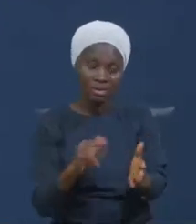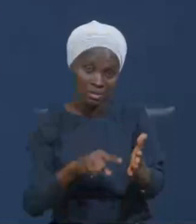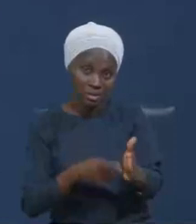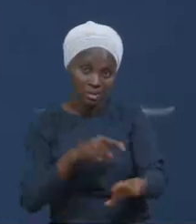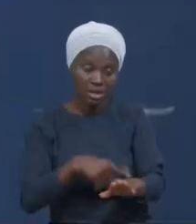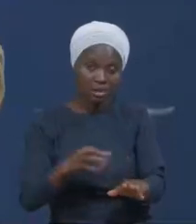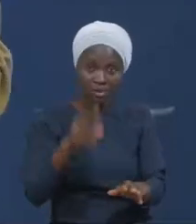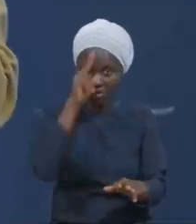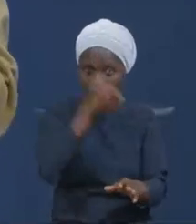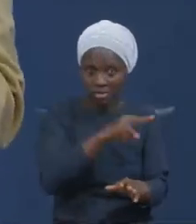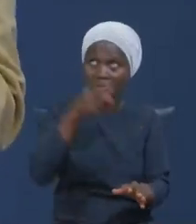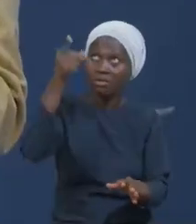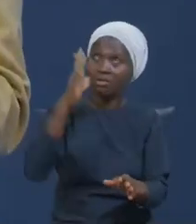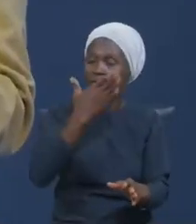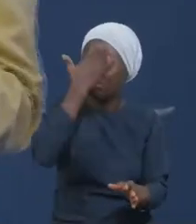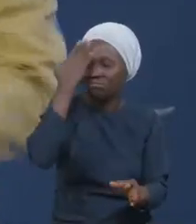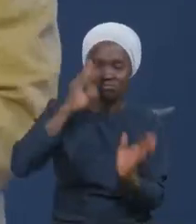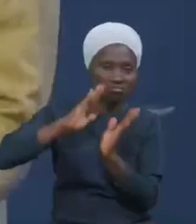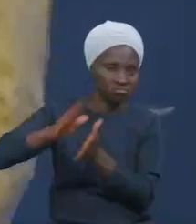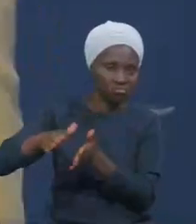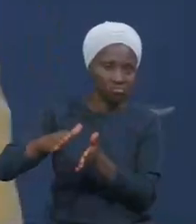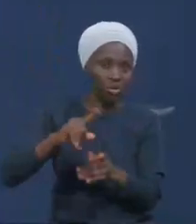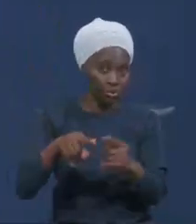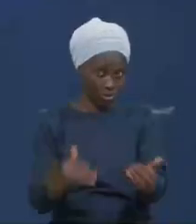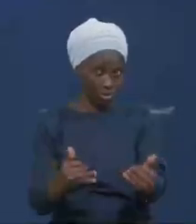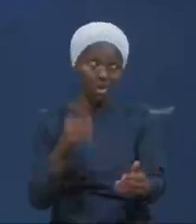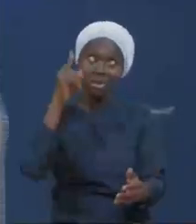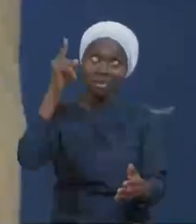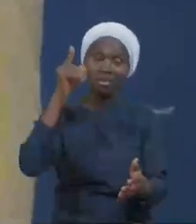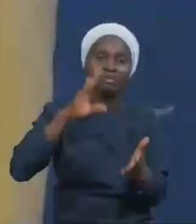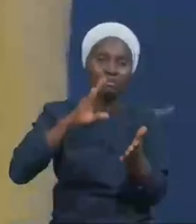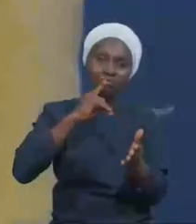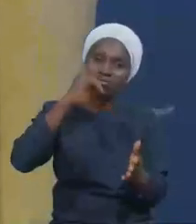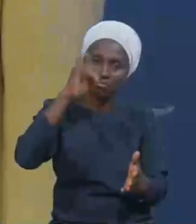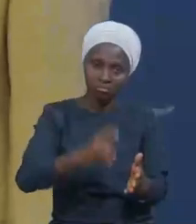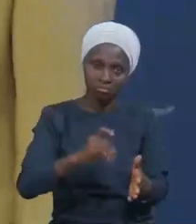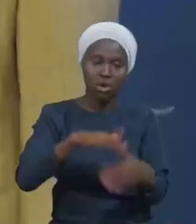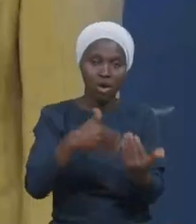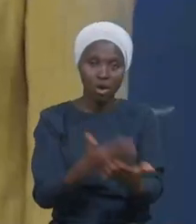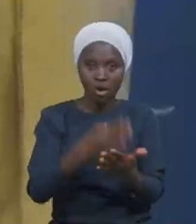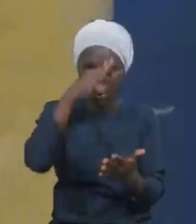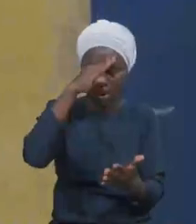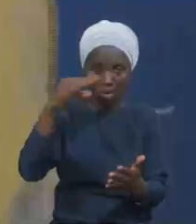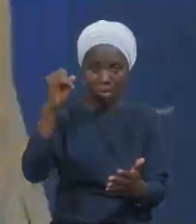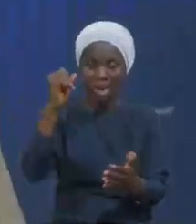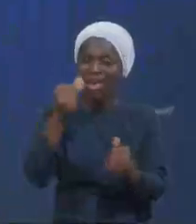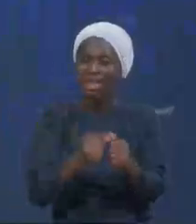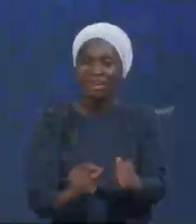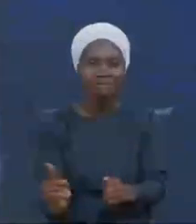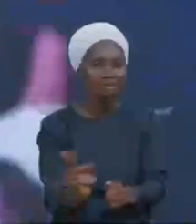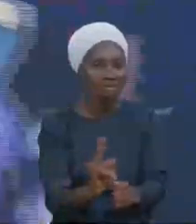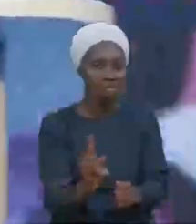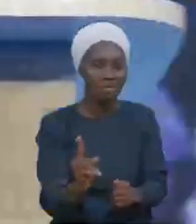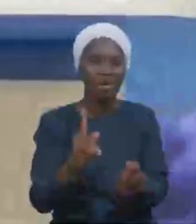tenir compte des temps d'ignorance, annonce maintenant à tous les hommes, en tout lieu, qu'ils aient à